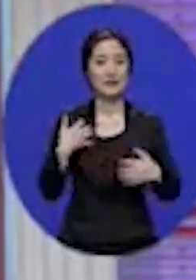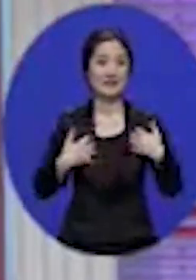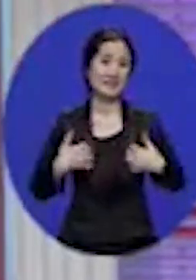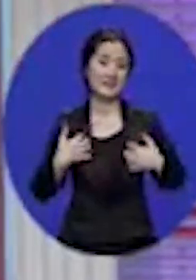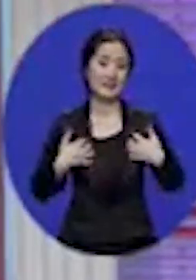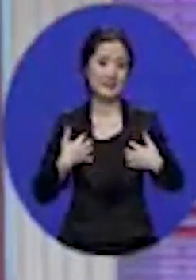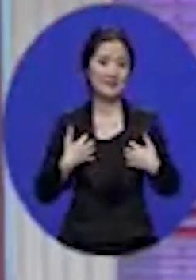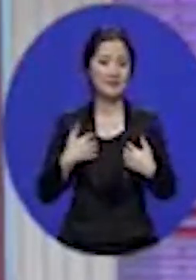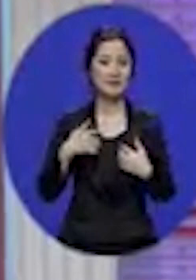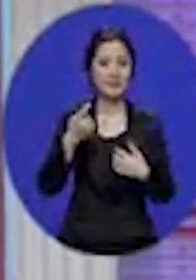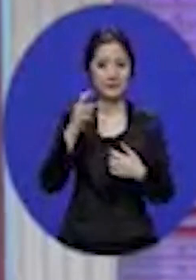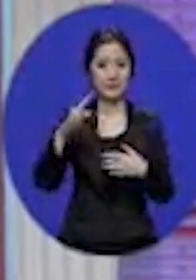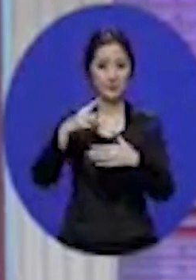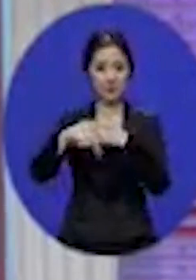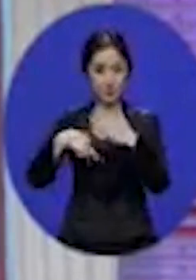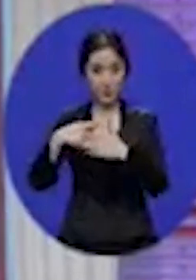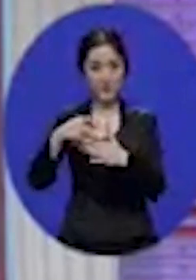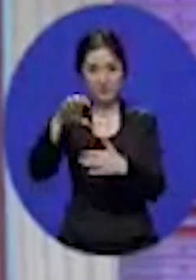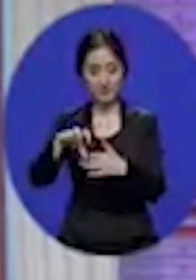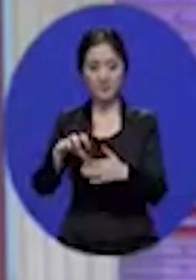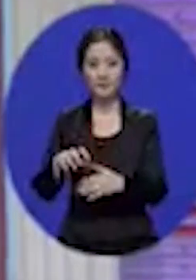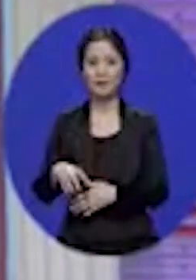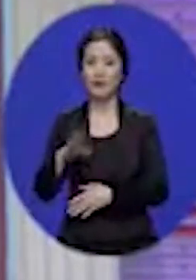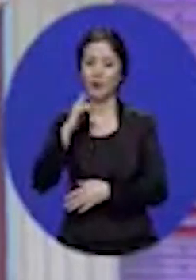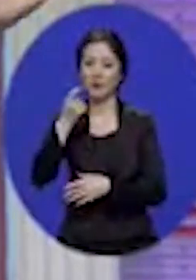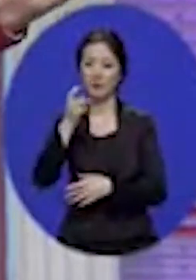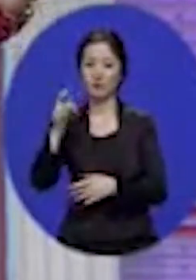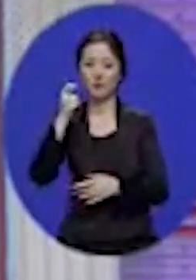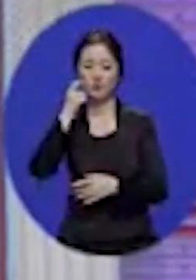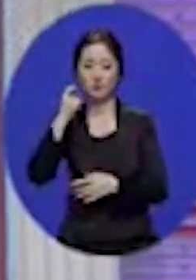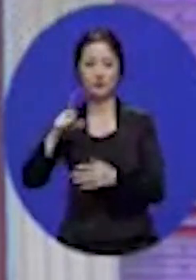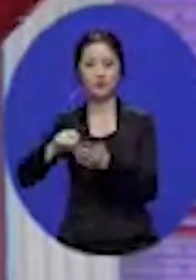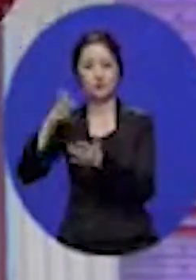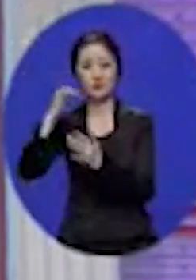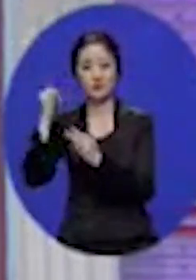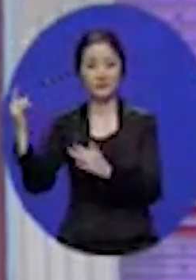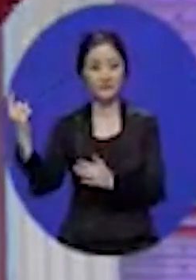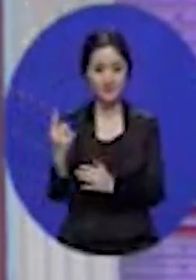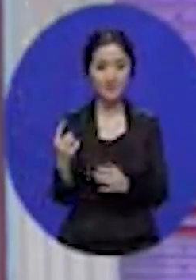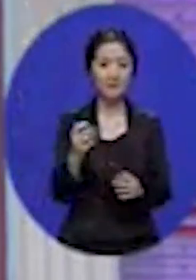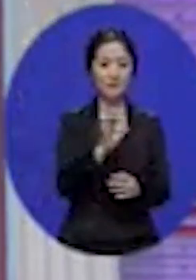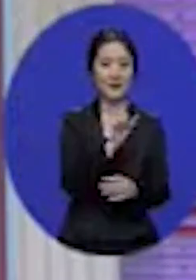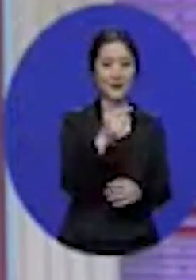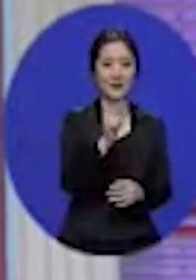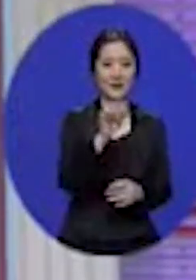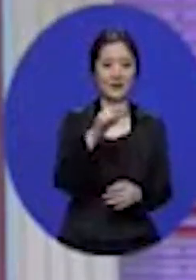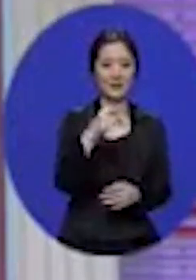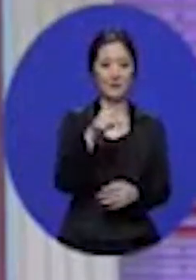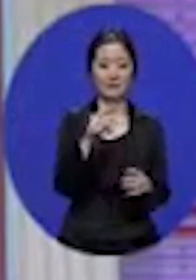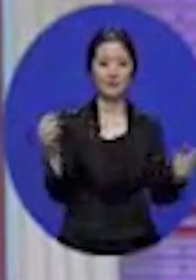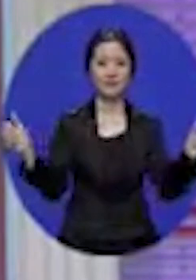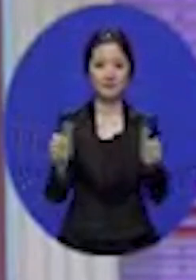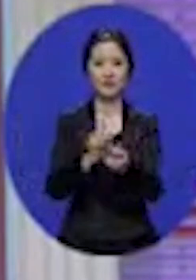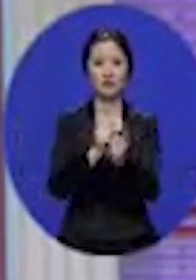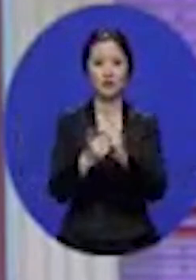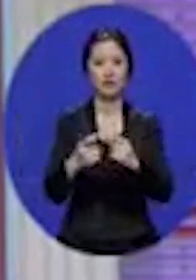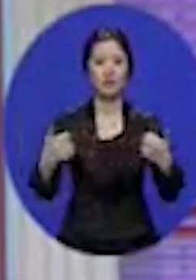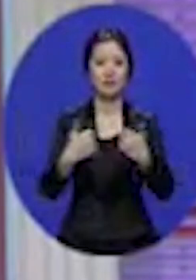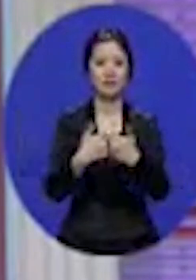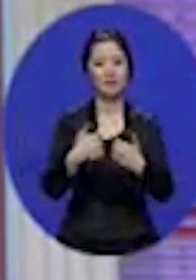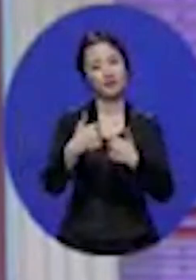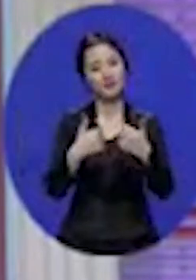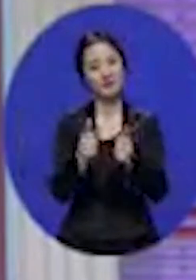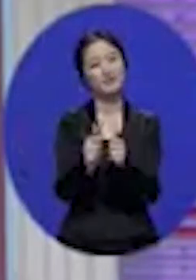연예인들 그룹과 또 이제 아나운서 그룹과 이렇게 패러디해서 대결하는 그런 프로그램을 제작을 하게